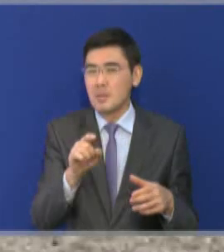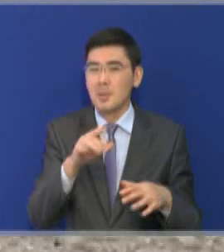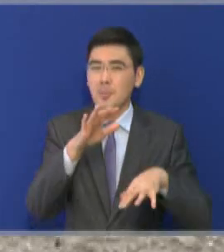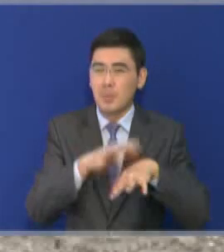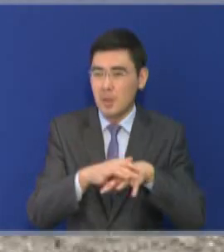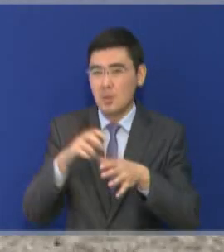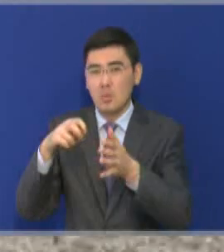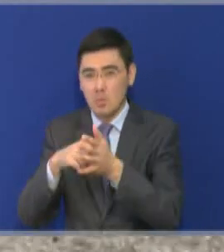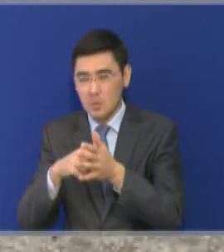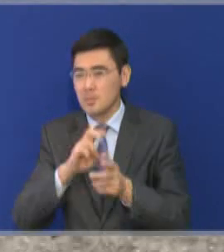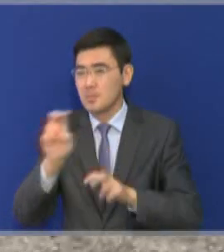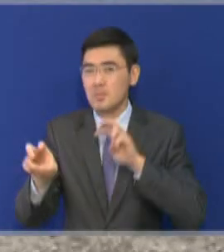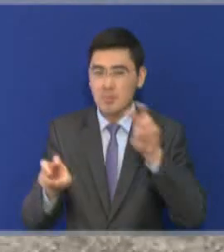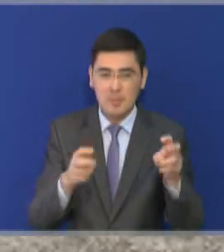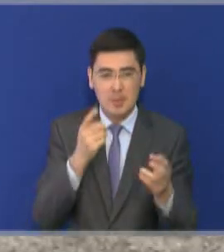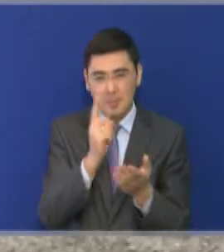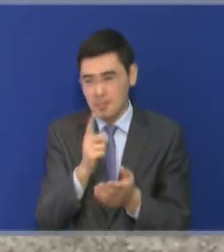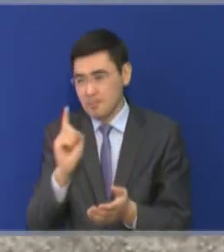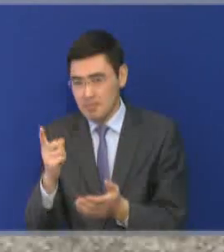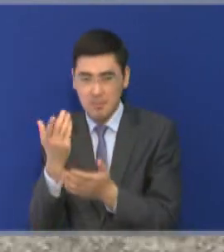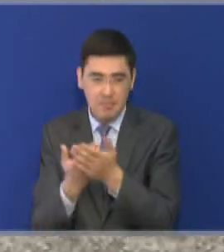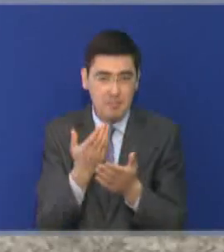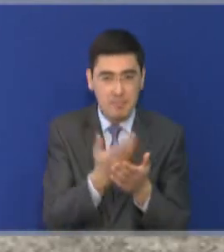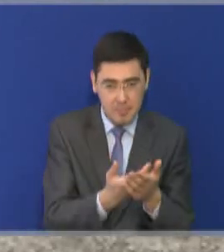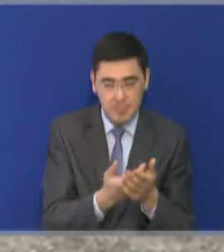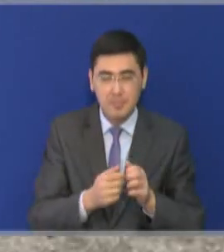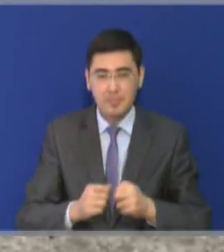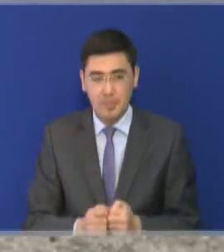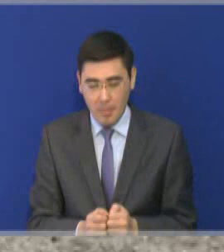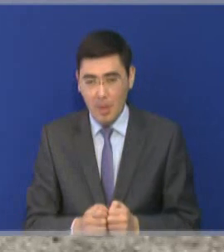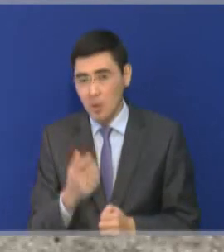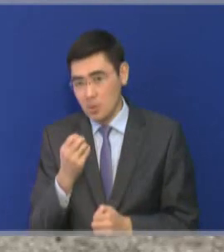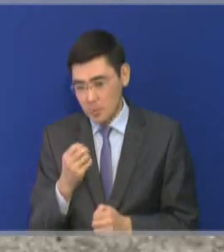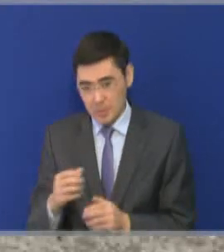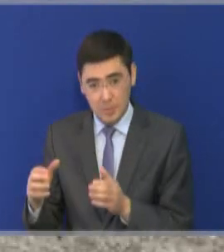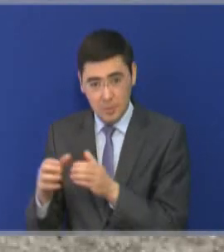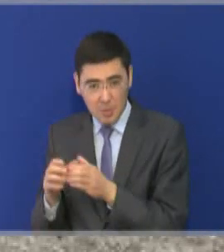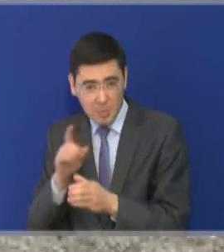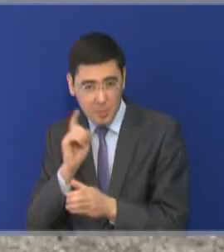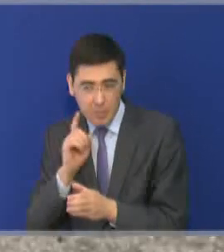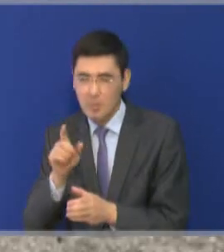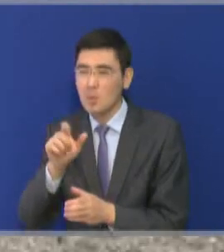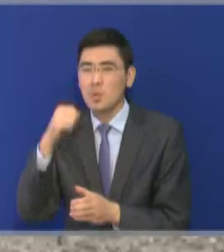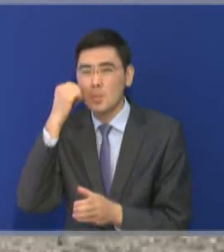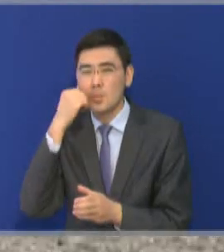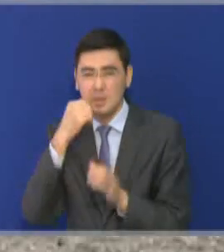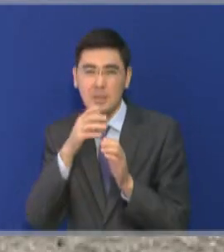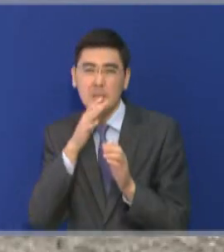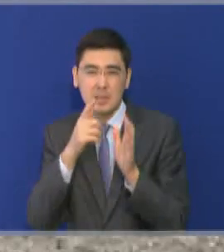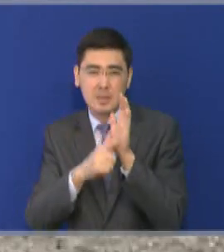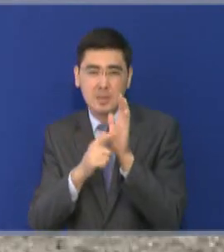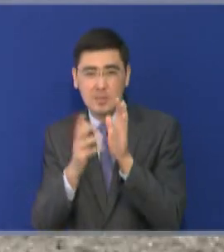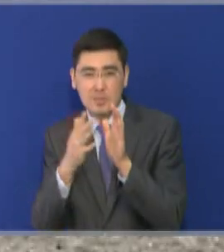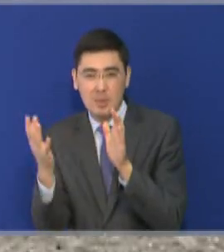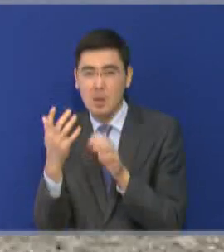банков. Расстояние должно быть не менее 1 метра. Наши волонтеры занимаются бесплатной доставкой продуктов питания для пенсионеров старше 70 лет и